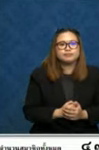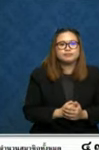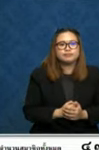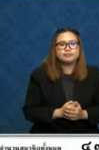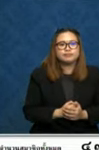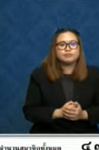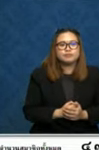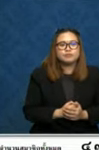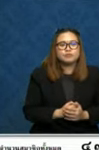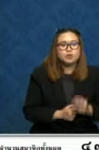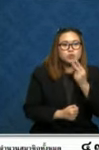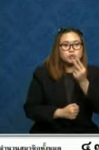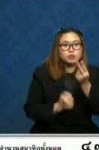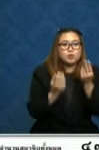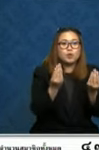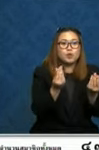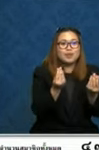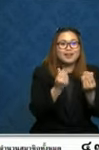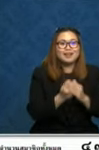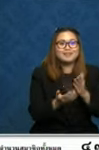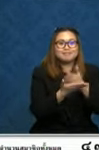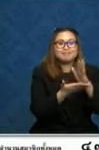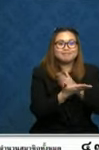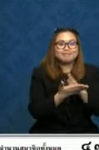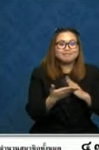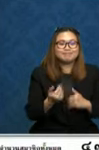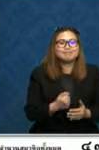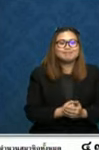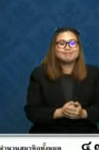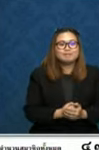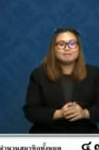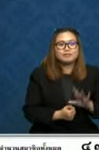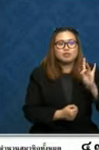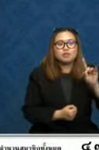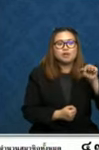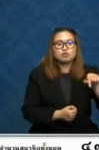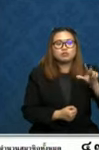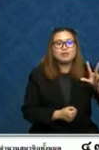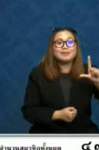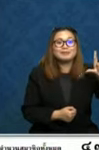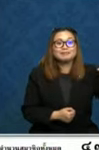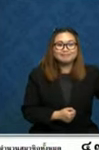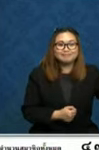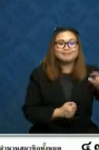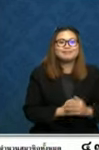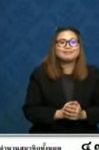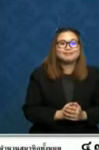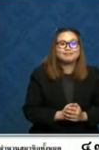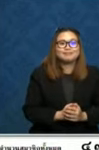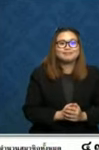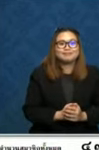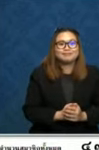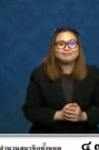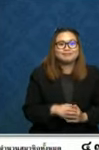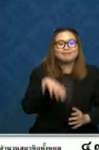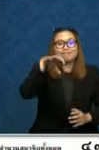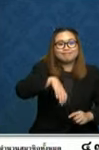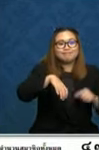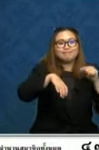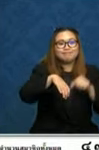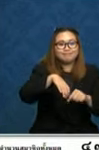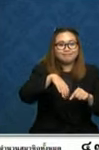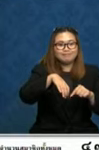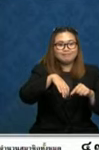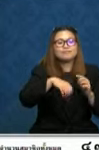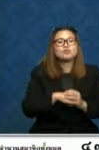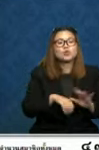านจากที่ดูตัวเลขงบที่จำแนกออกมาการพัฒนาด้านการเมืองอยู่ที่ 8.3 ล้านในขณะเดียวกันการเสริมสร้างความมั่นคงของสถาบันหลักแห่งชาติอยู่